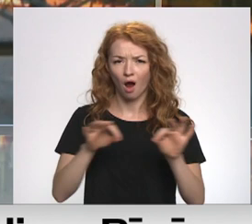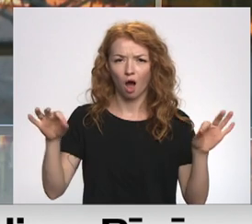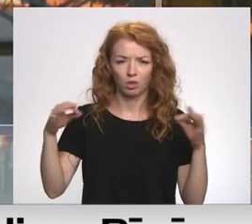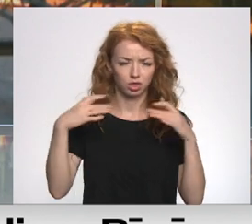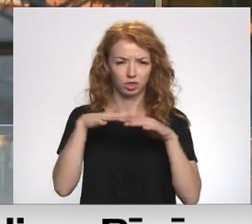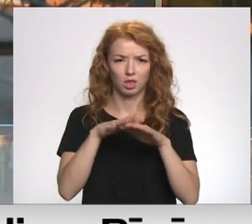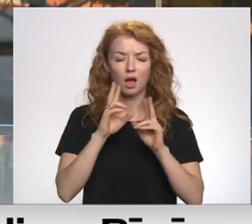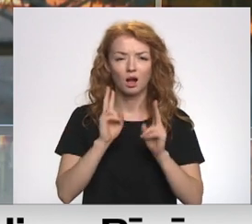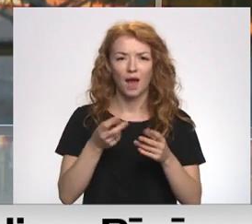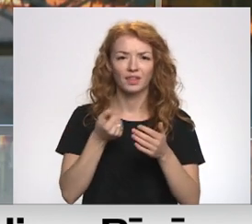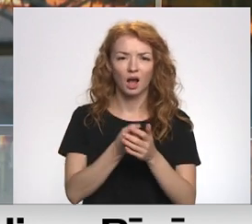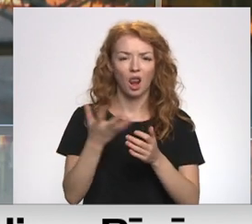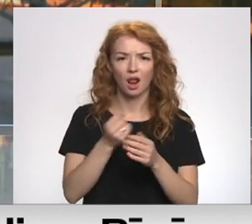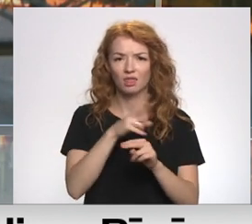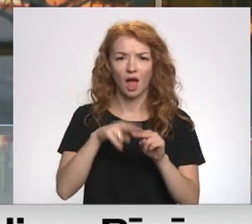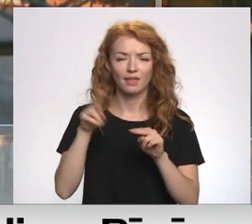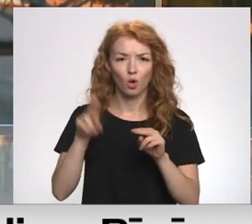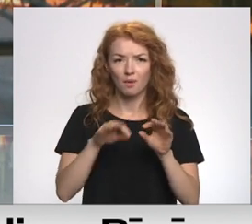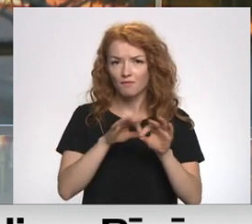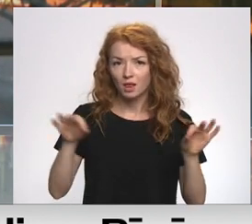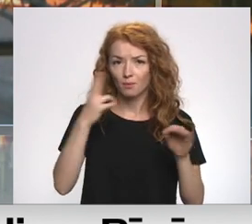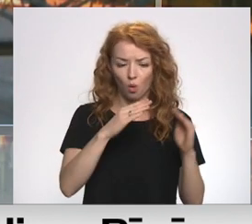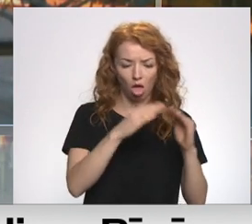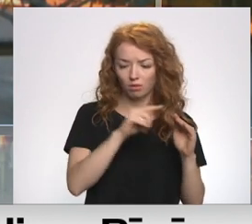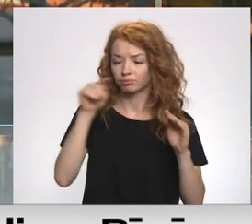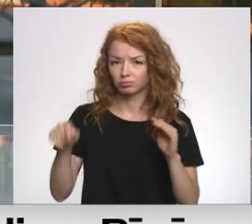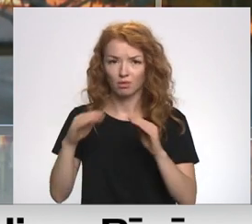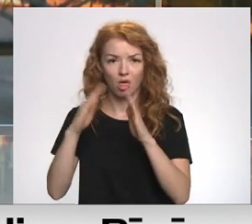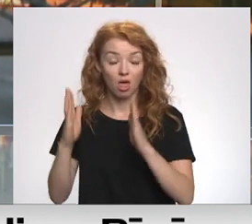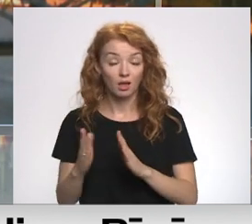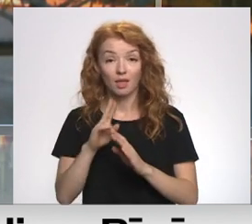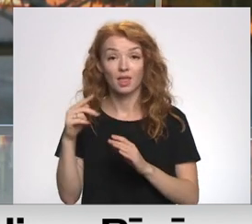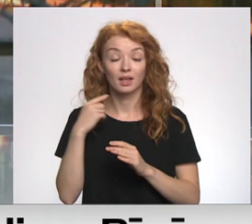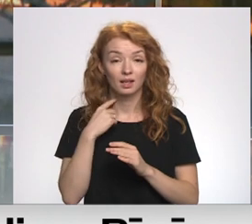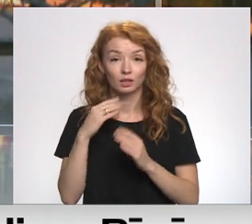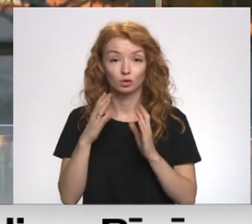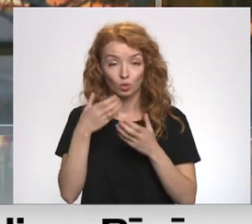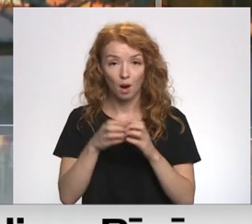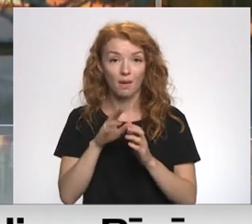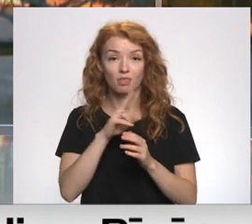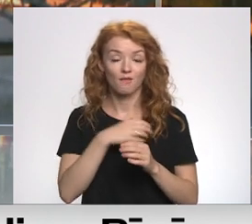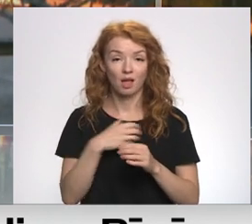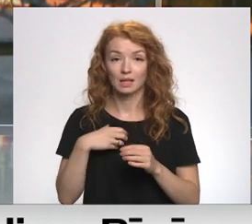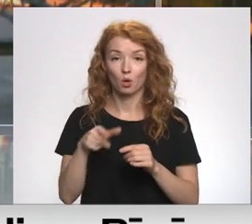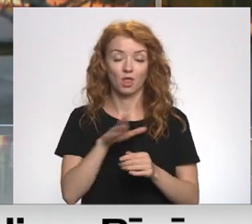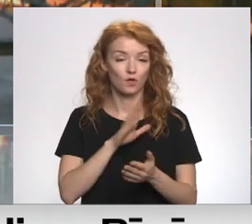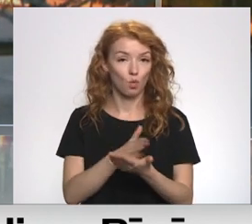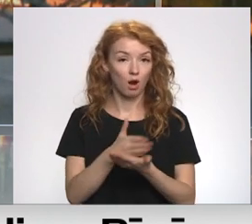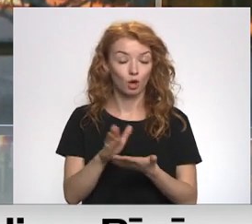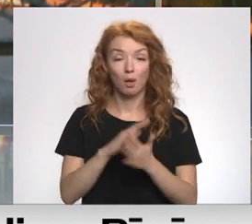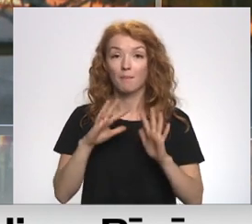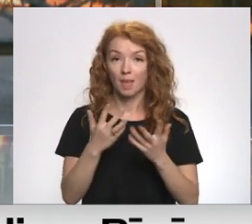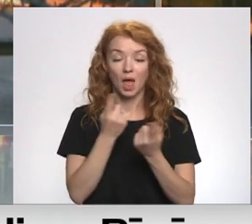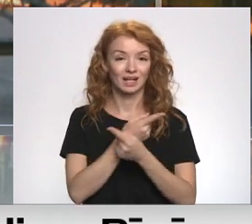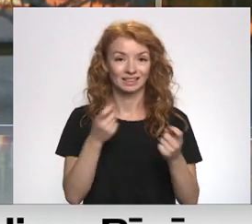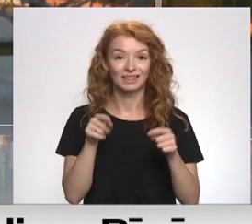galā ar nelegālajiem vadiem, kas stiepjas no ēkas uz ēku? Ne valdība, ne Rīgas doma dažādos sastāvos to nav spējusi atrisināt, taču atzīst,